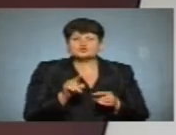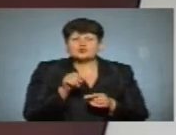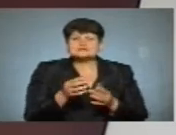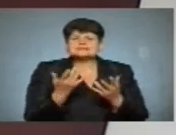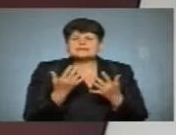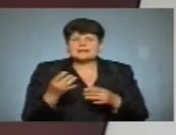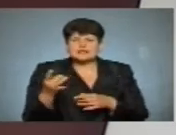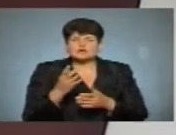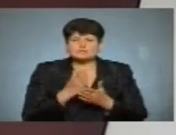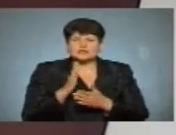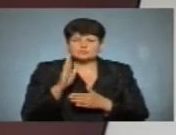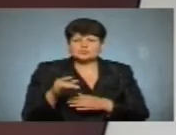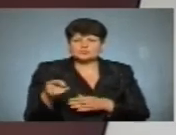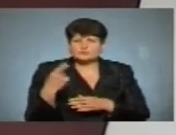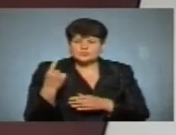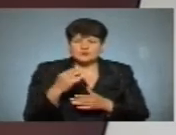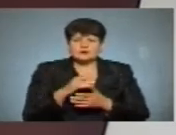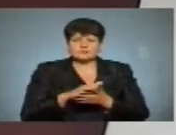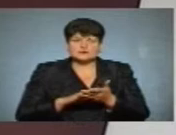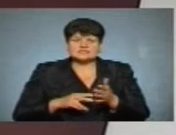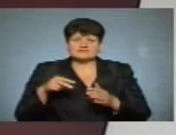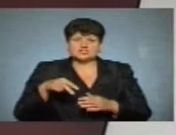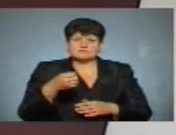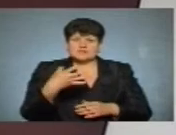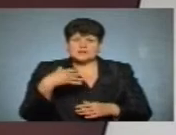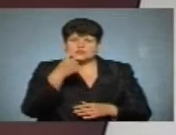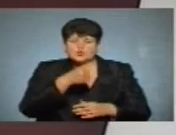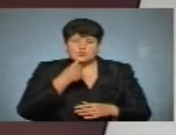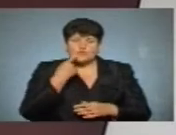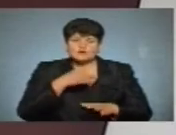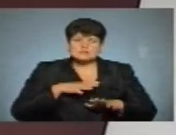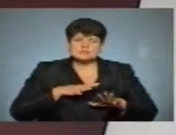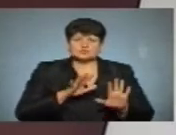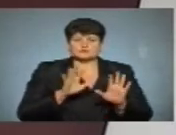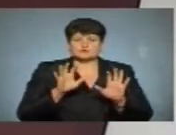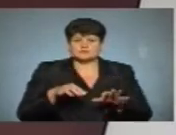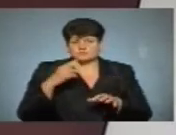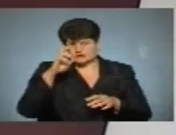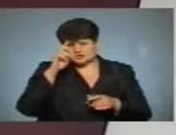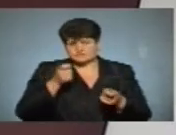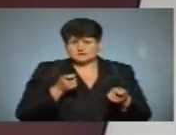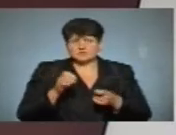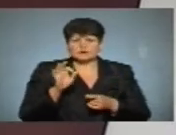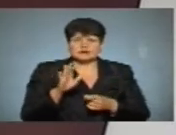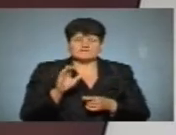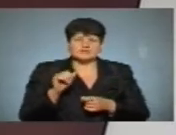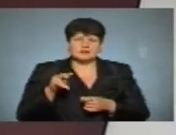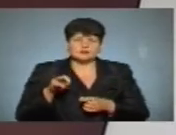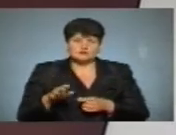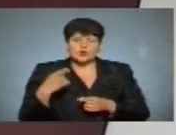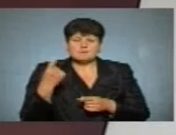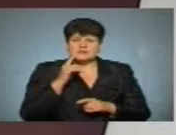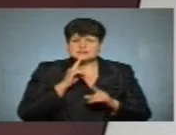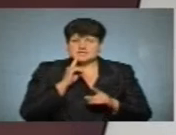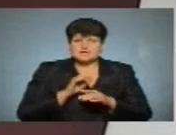районів має бути на Тернопільщині, тривають з 2015 року, каже заступник голови облдержадміністрації Олег Валов. За його словами, обласна